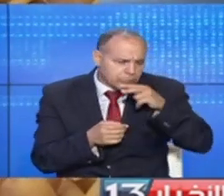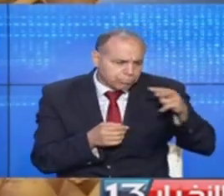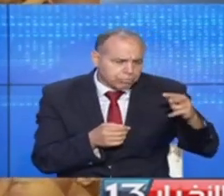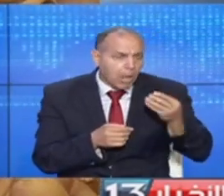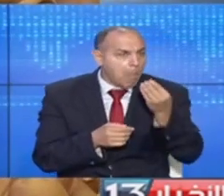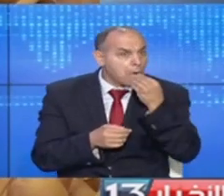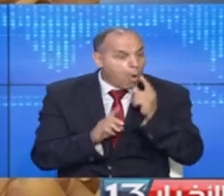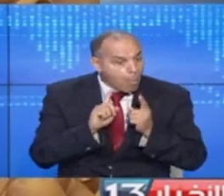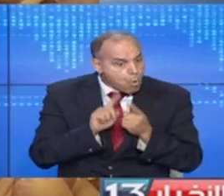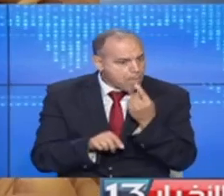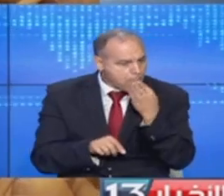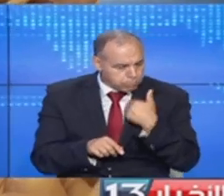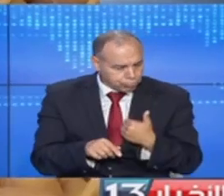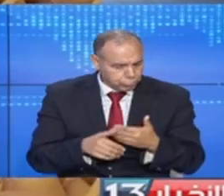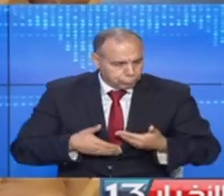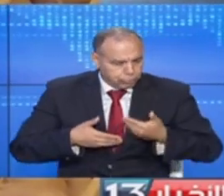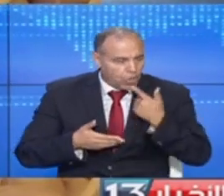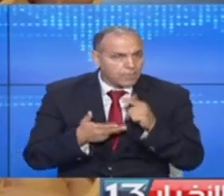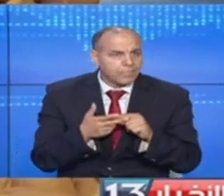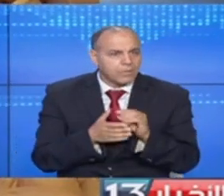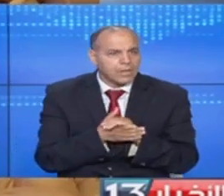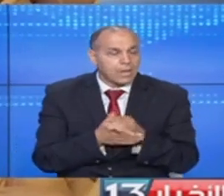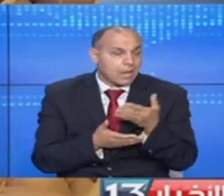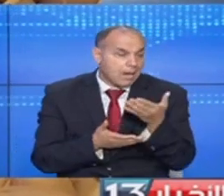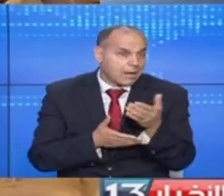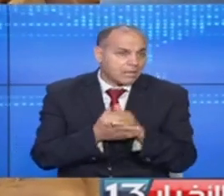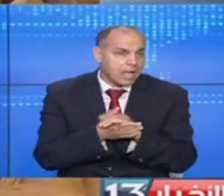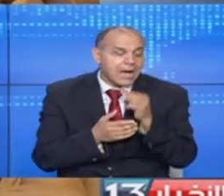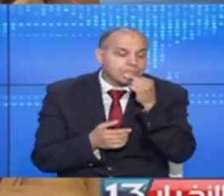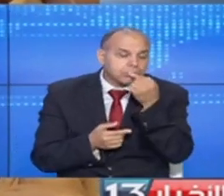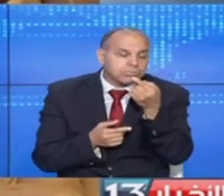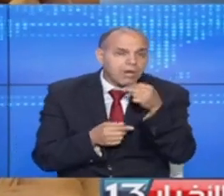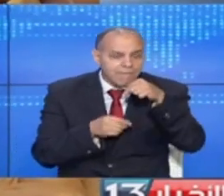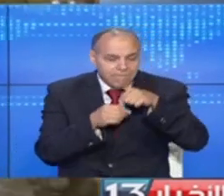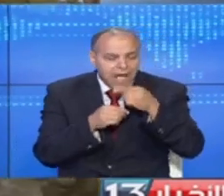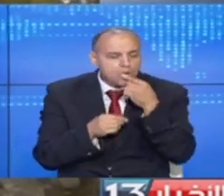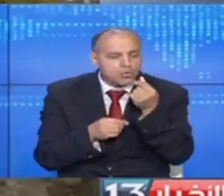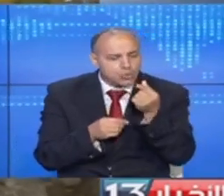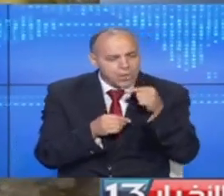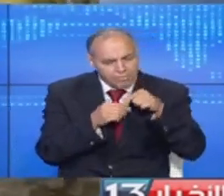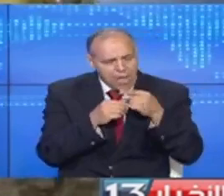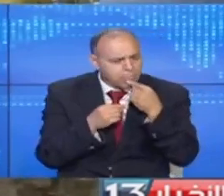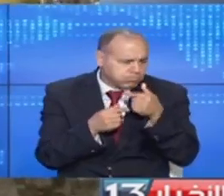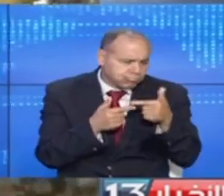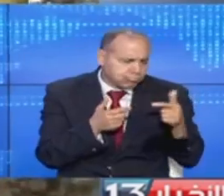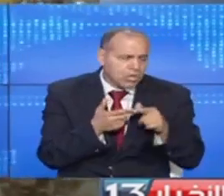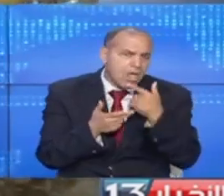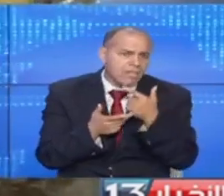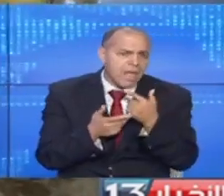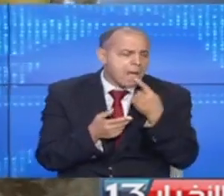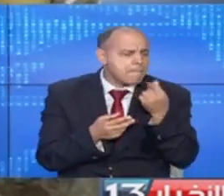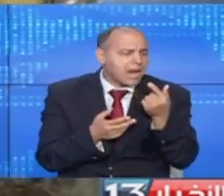قيمه غذائيه كبيره وهي للاستمرار فيها بعكس كان ياتي فيها وفيها